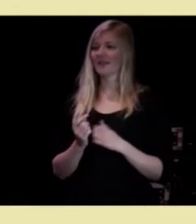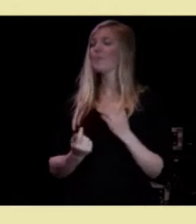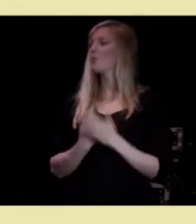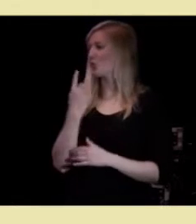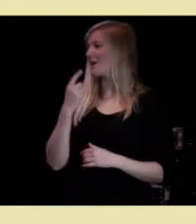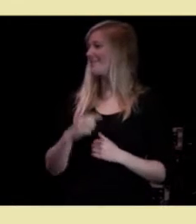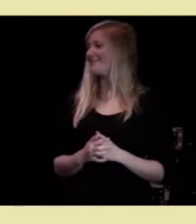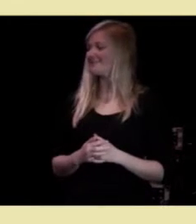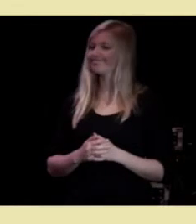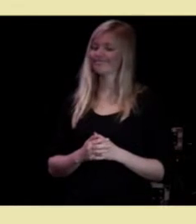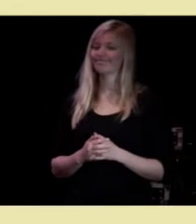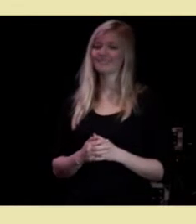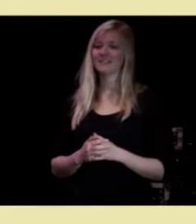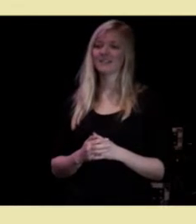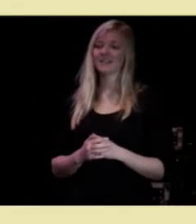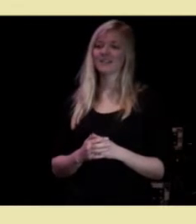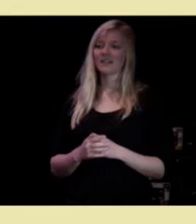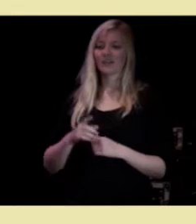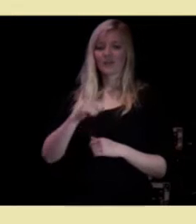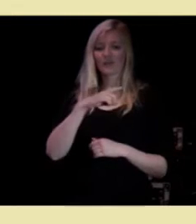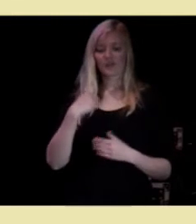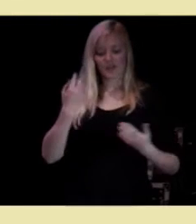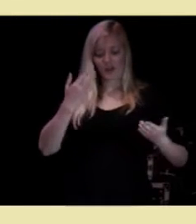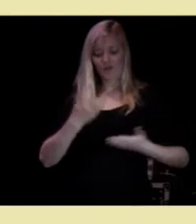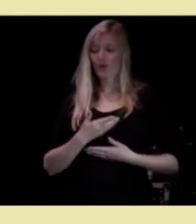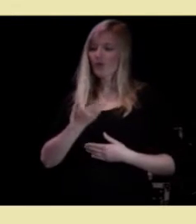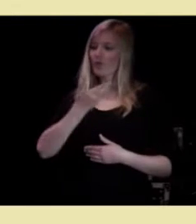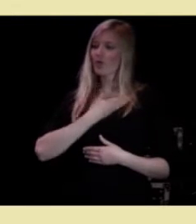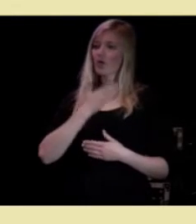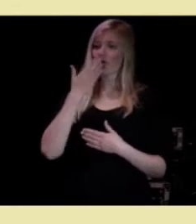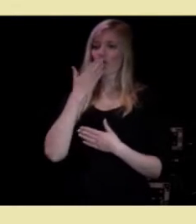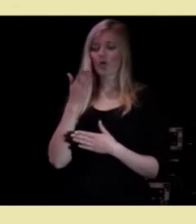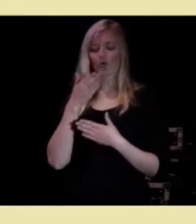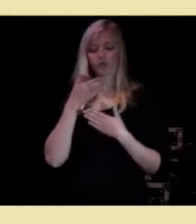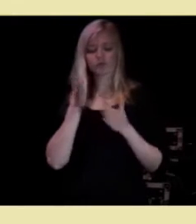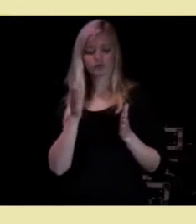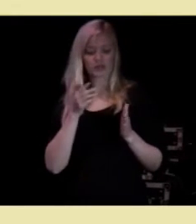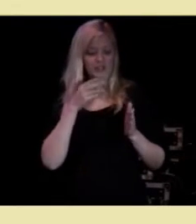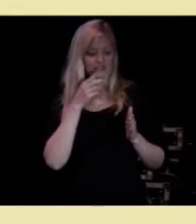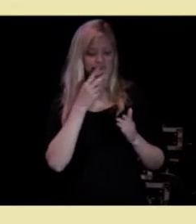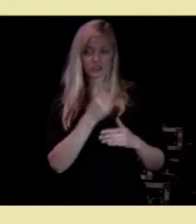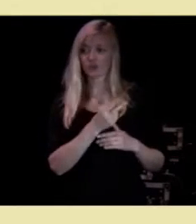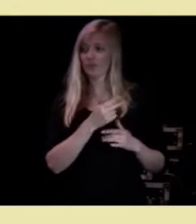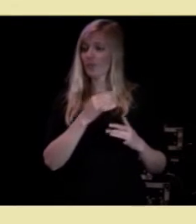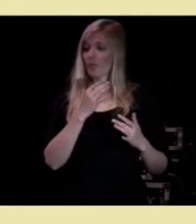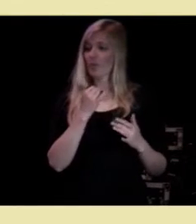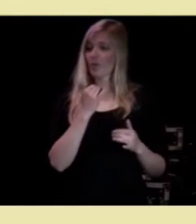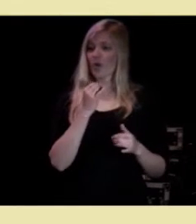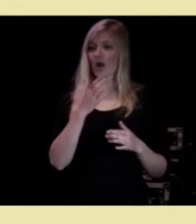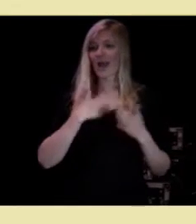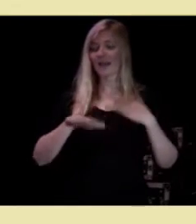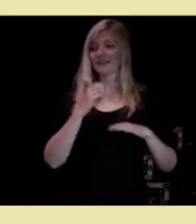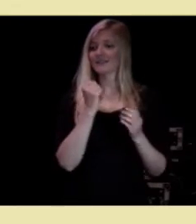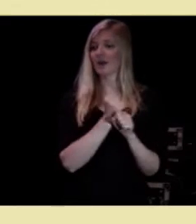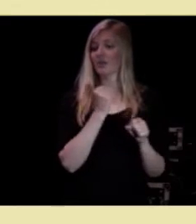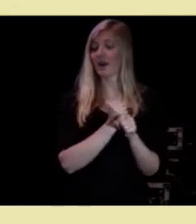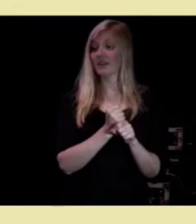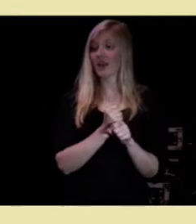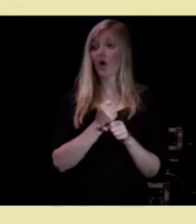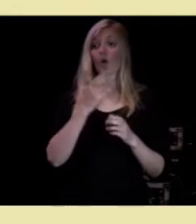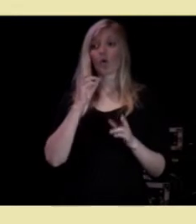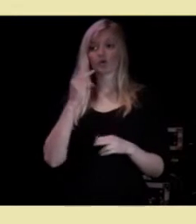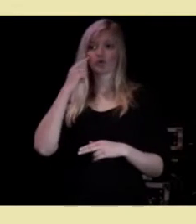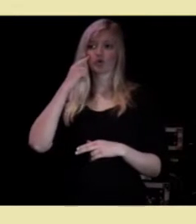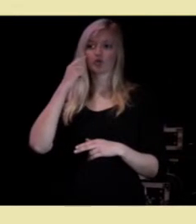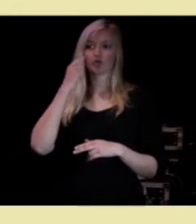sikkert. Vi har fått veldig mye god innsikt, I hvert fall har jeg det. Og jeg håper dere har fått det, og kunnskap. Jeg synes